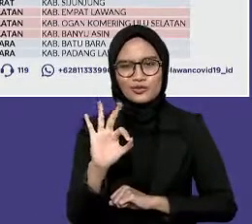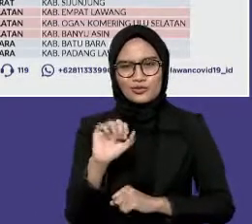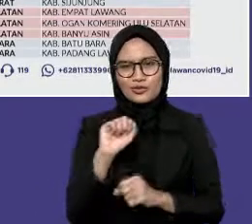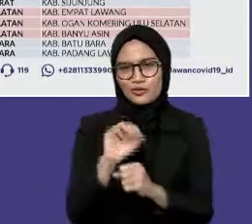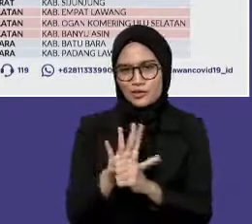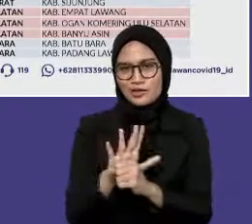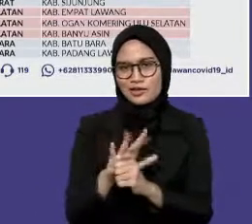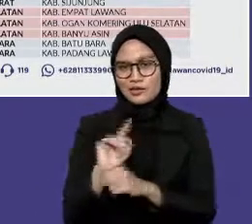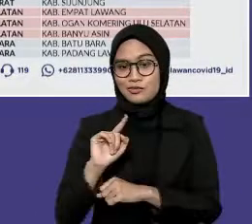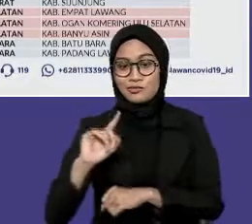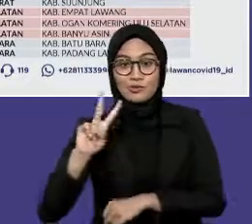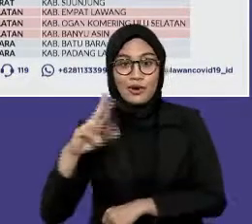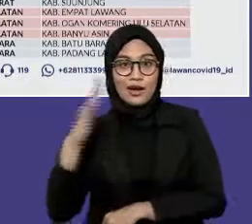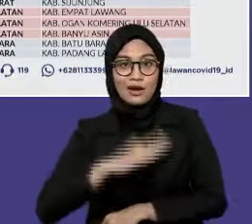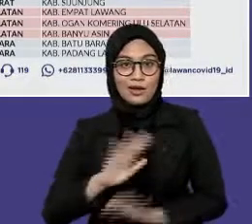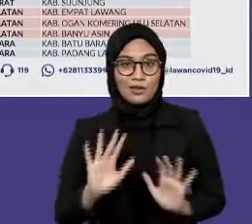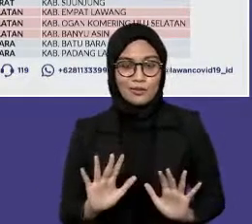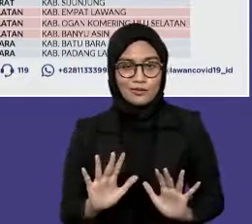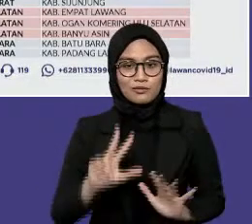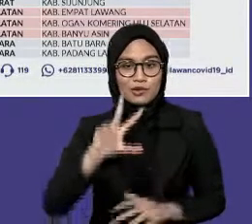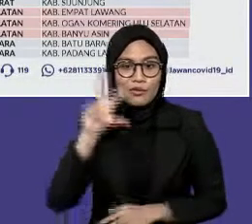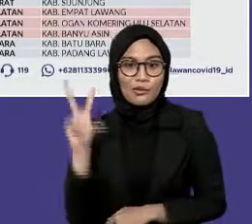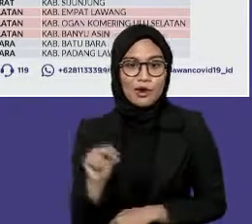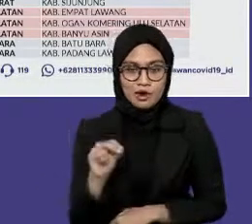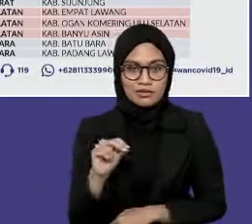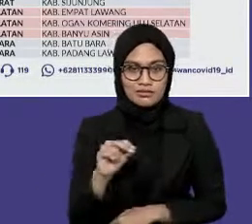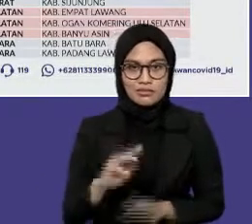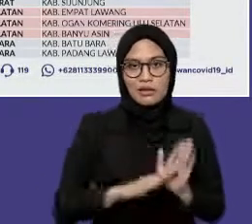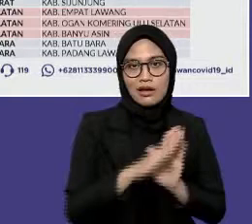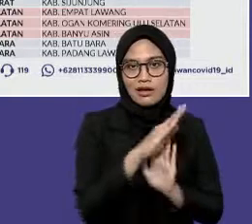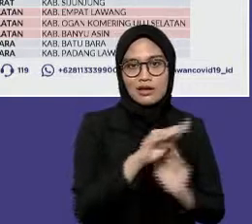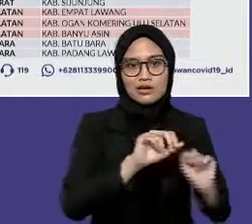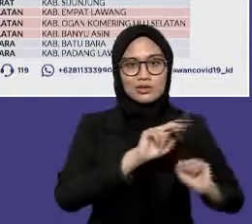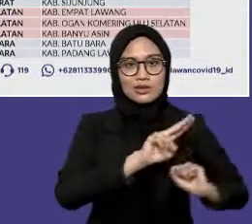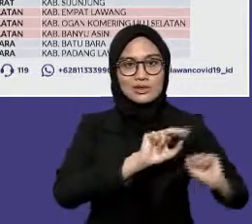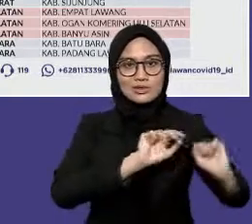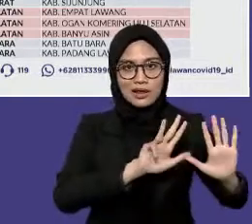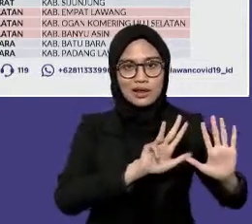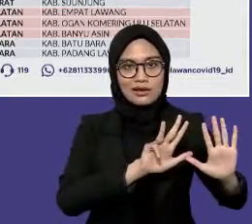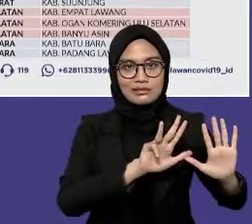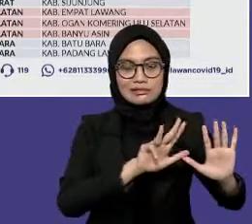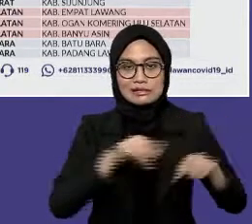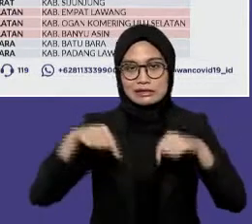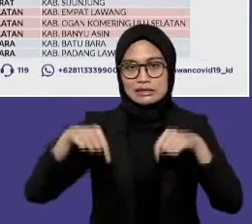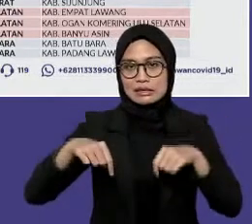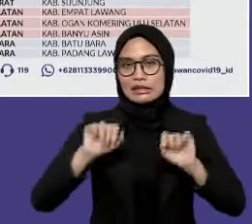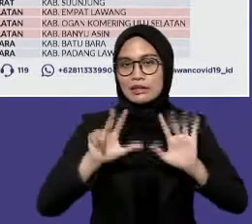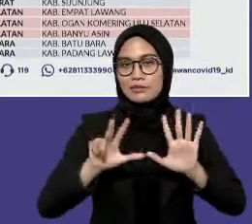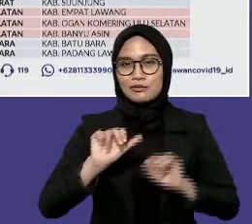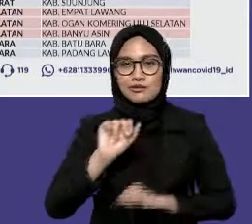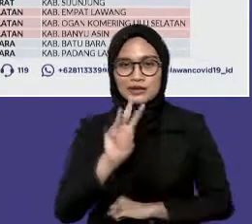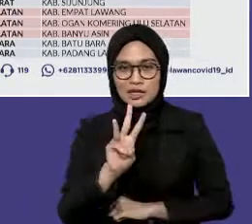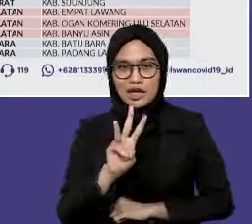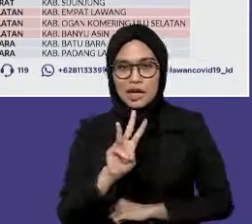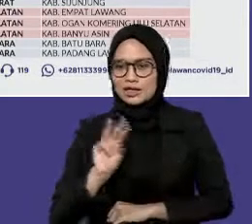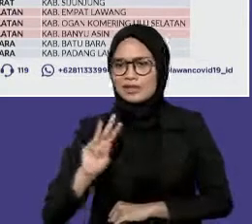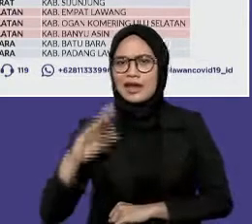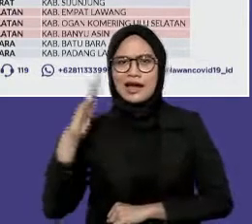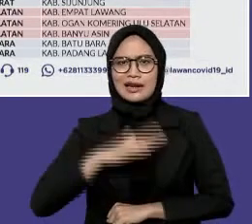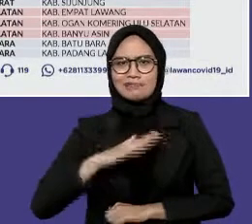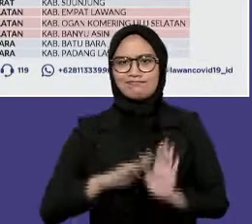hari. Jawa Barat mengalami kenaikan kasus dari 29 menjadi 83 kasus dalam 3